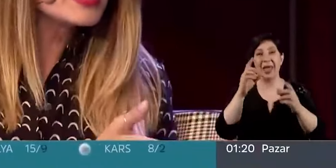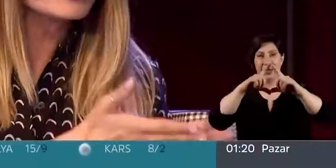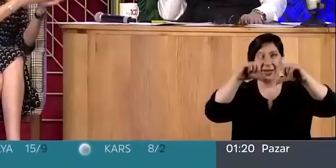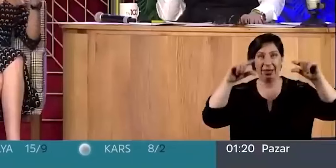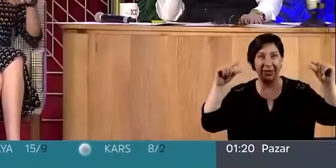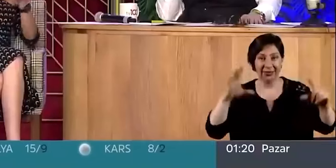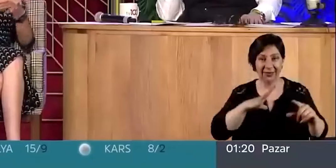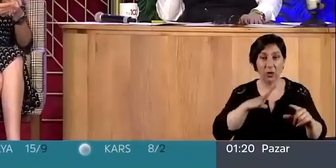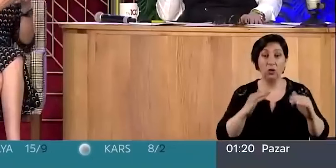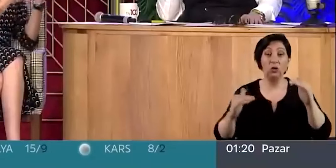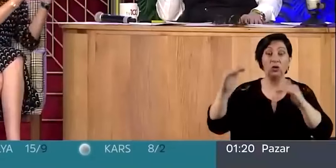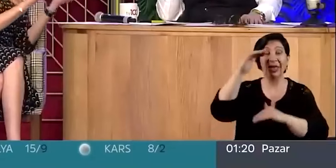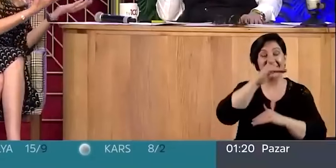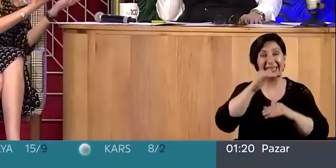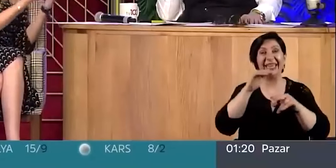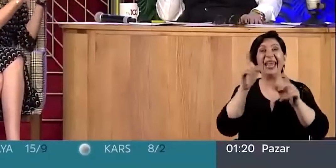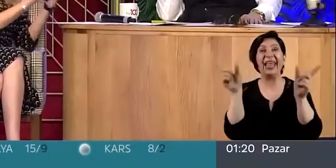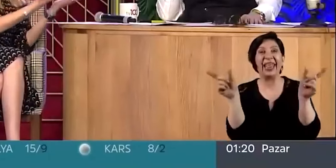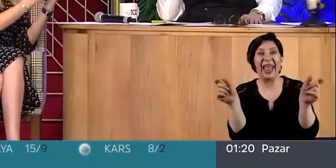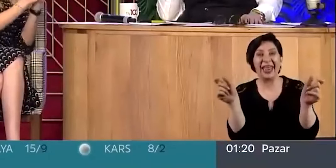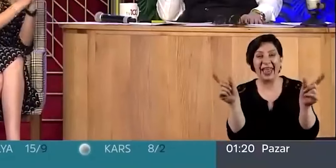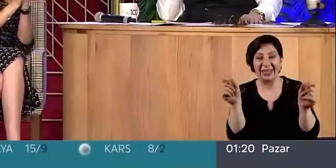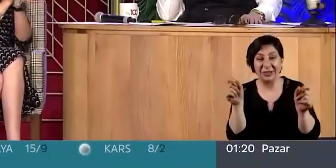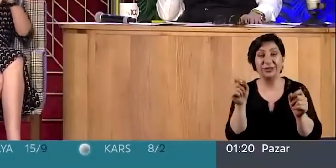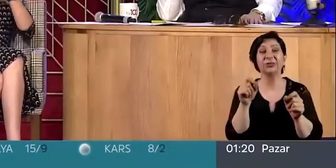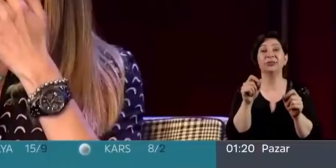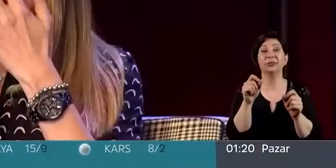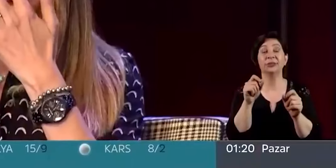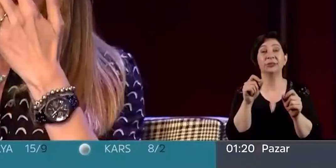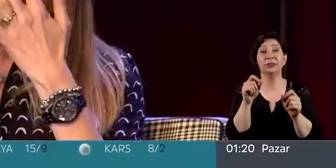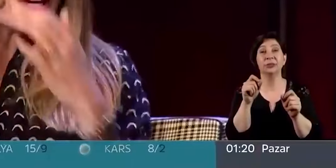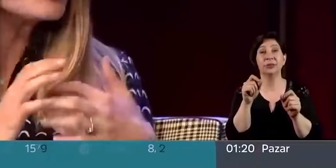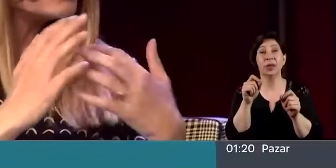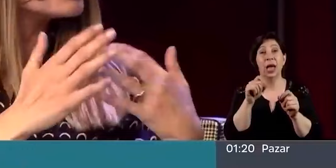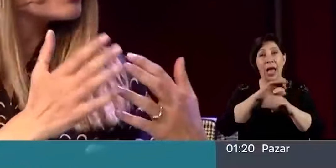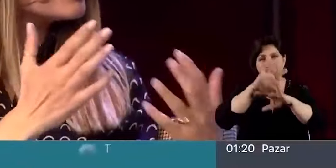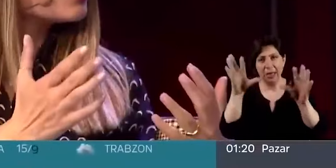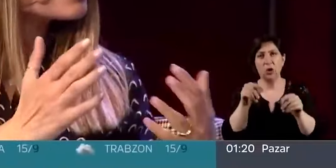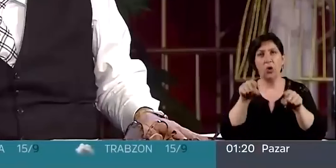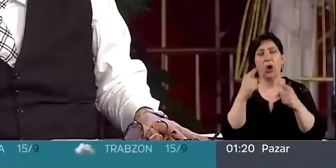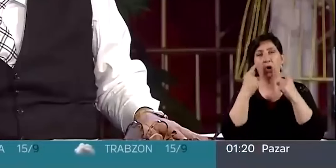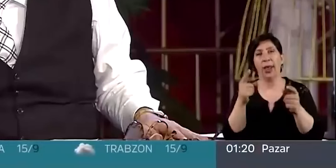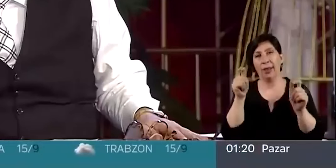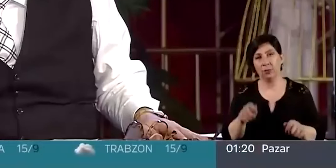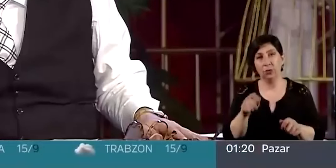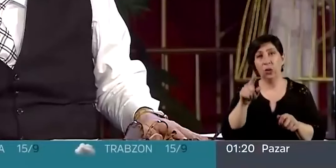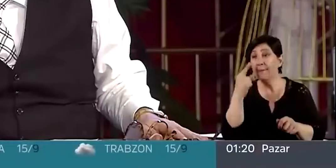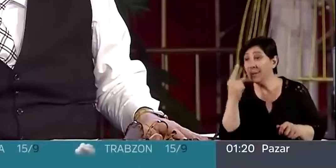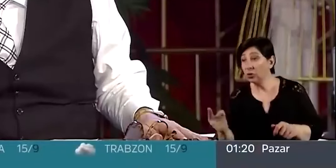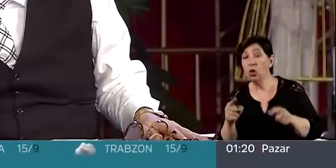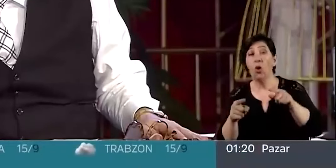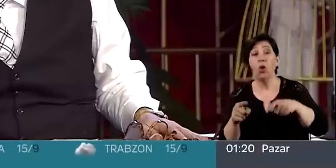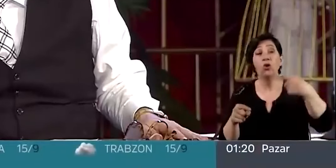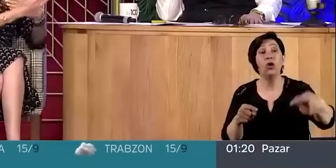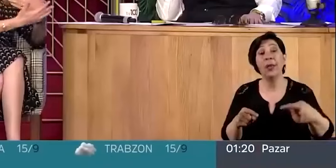Yükseleni yengeç. Her şey 5. evde bir gün inşallah hani onu da yapalım. her şeyi ona göre yapıyoruz. Ha. Zaten ona bakıyoruz.